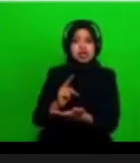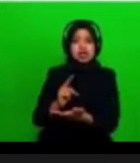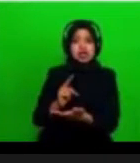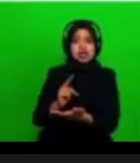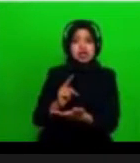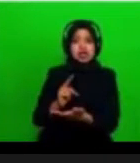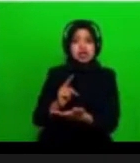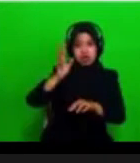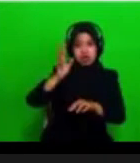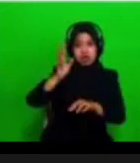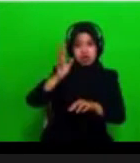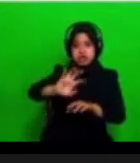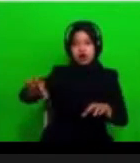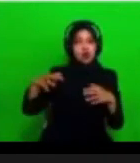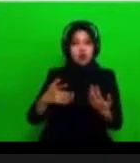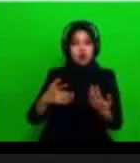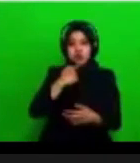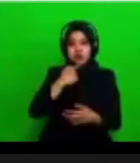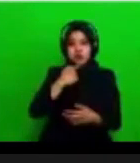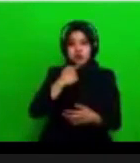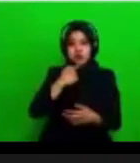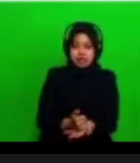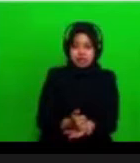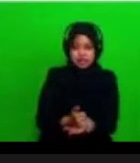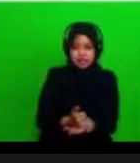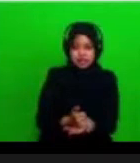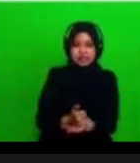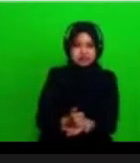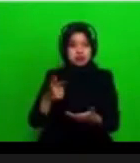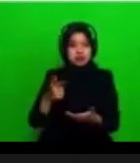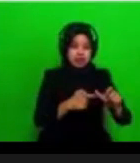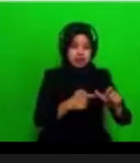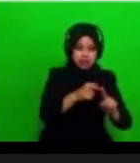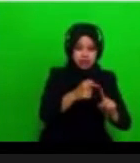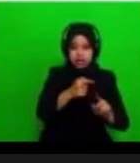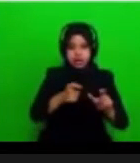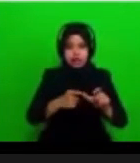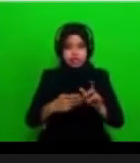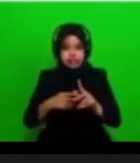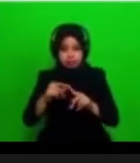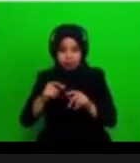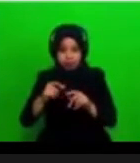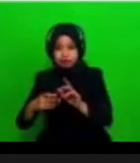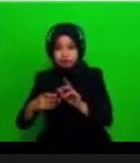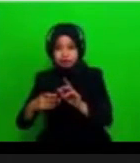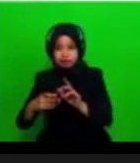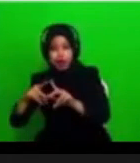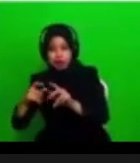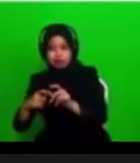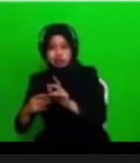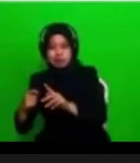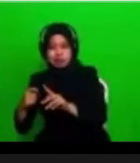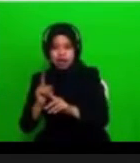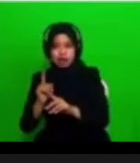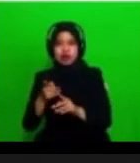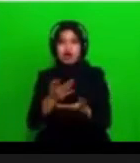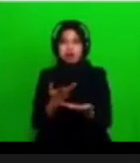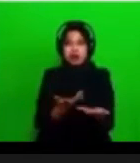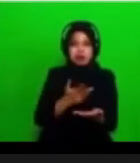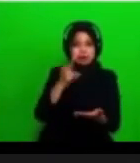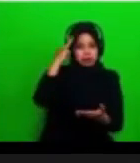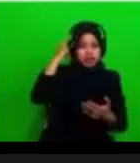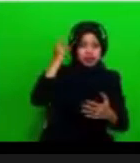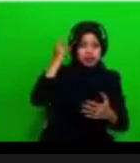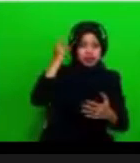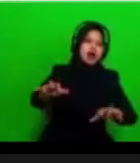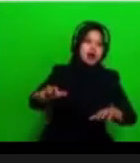dan pemerintah daerah itu juga sangat-sangat penting, karena SD, SMP, SMA, SMK, karena prasekolah dan menengah itu kan ada